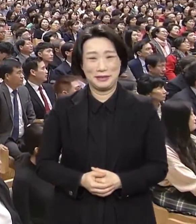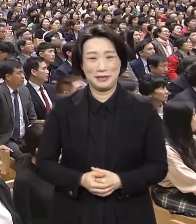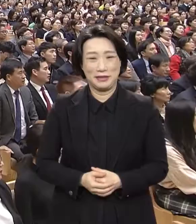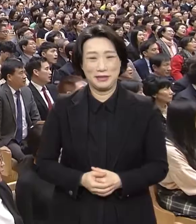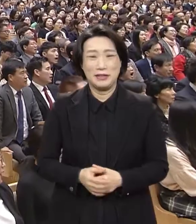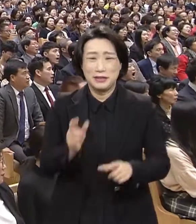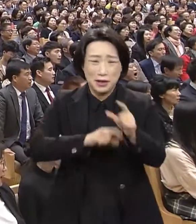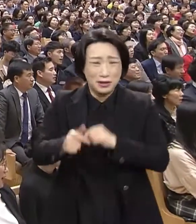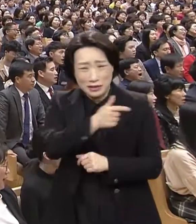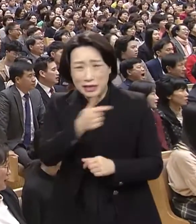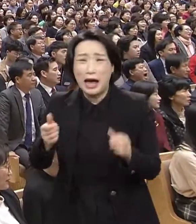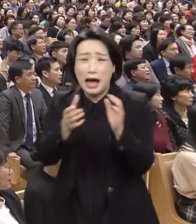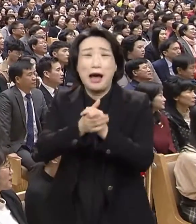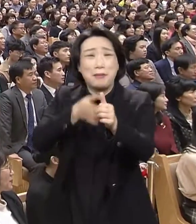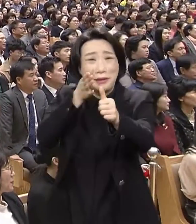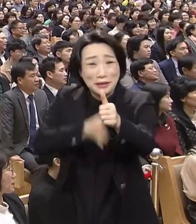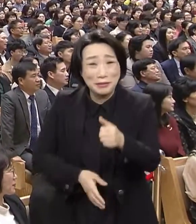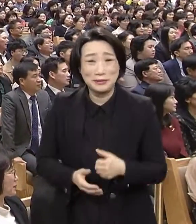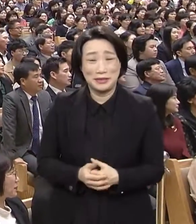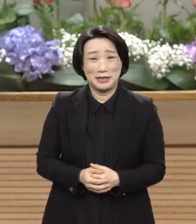더 지고